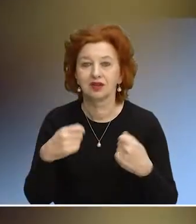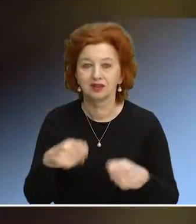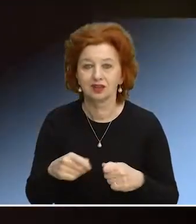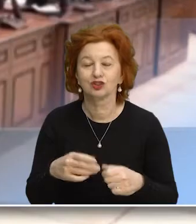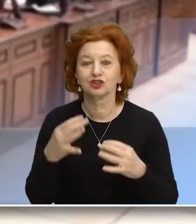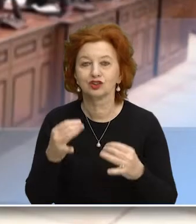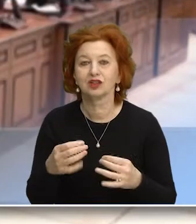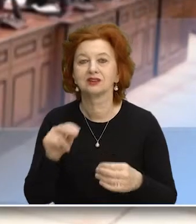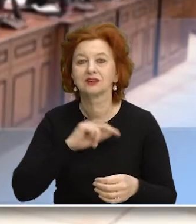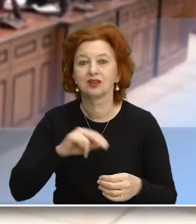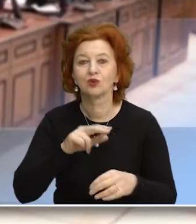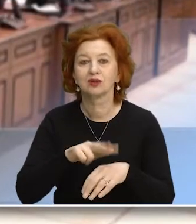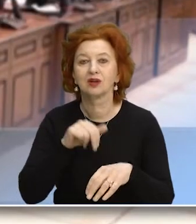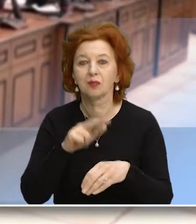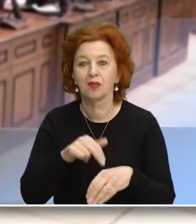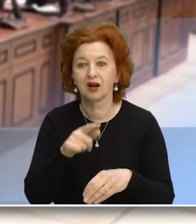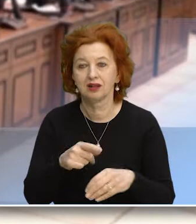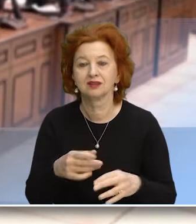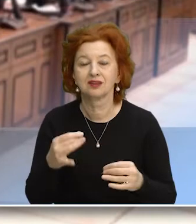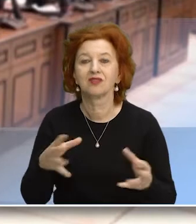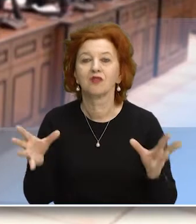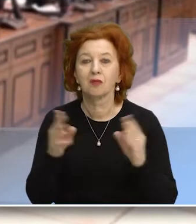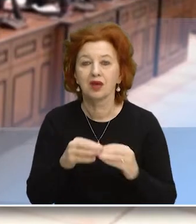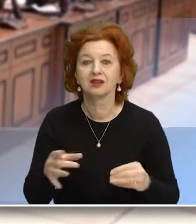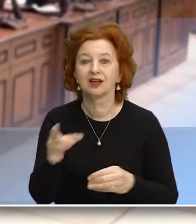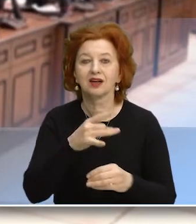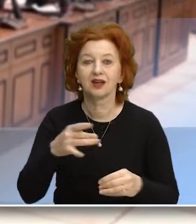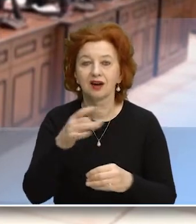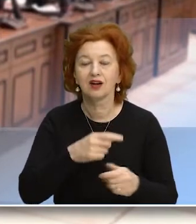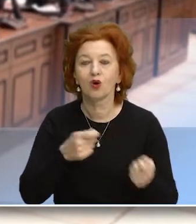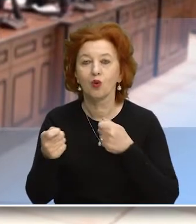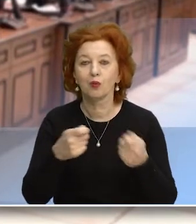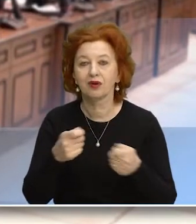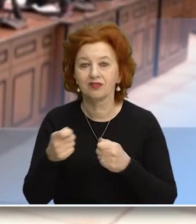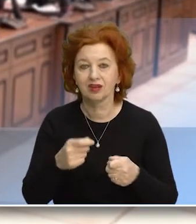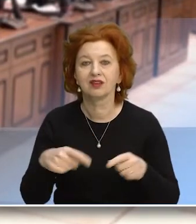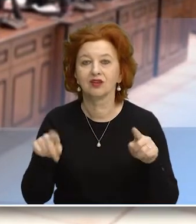посредникам. На складе сотрудники полиции совместно с представителями региональных